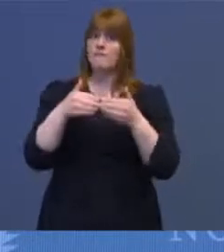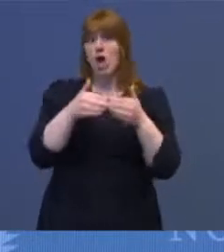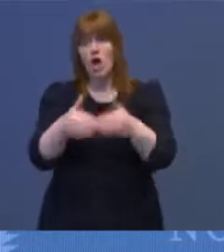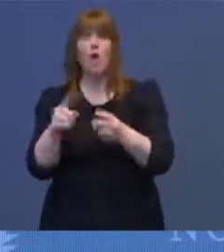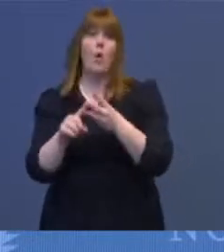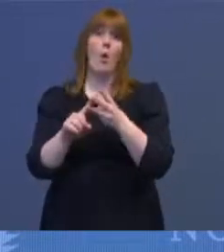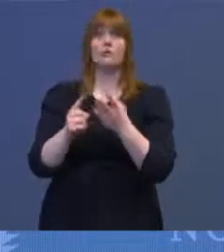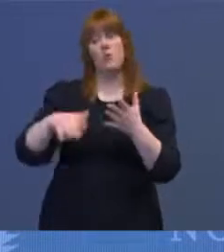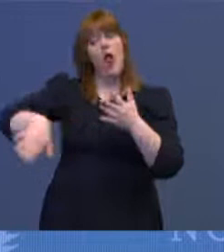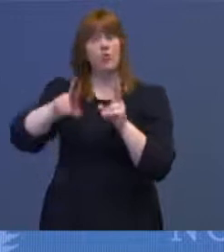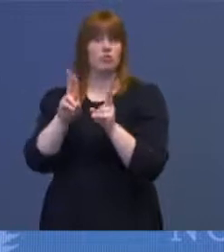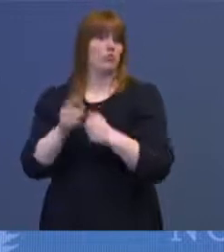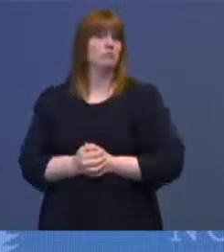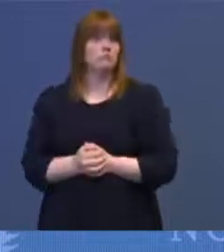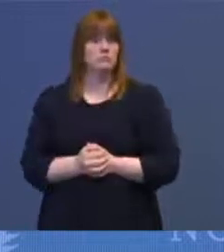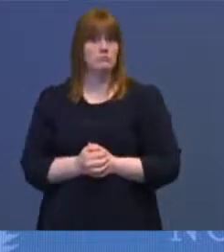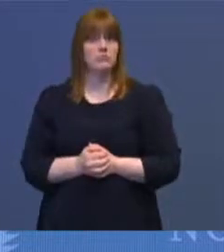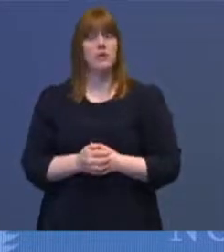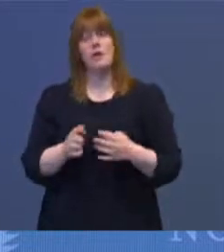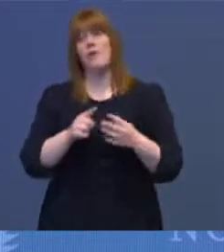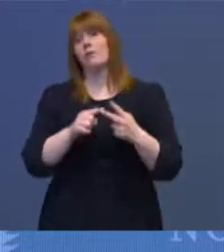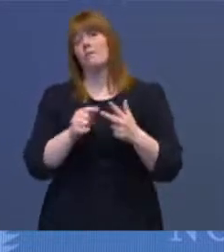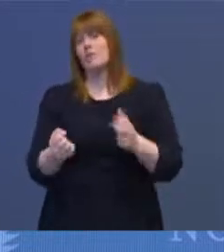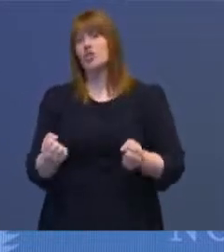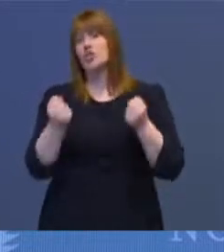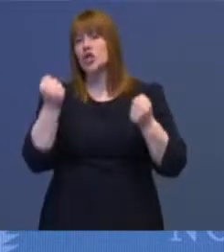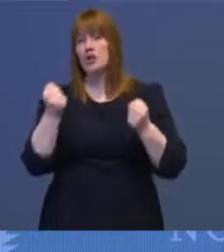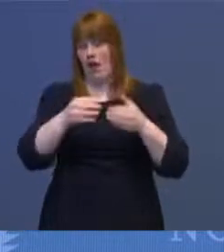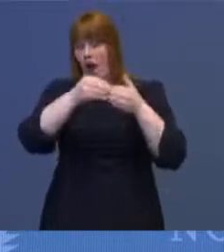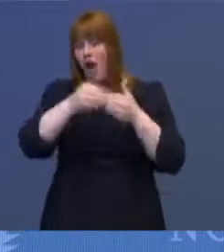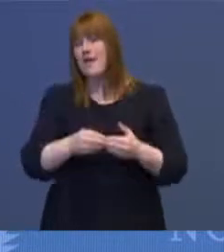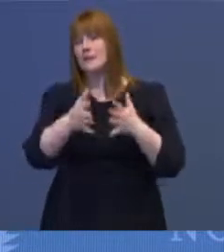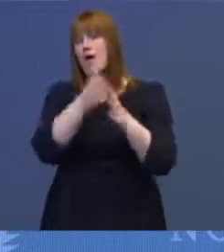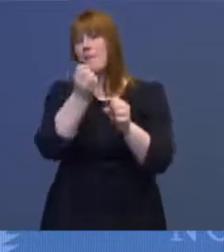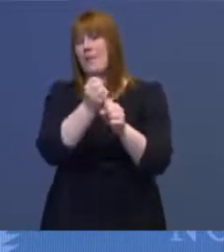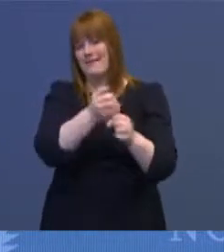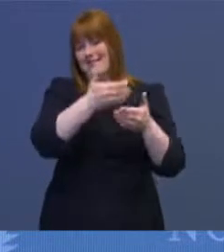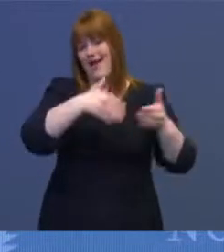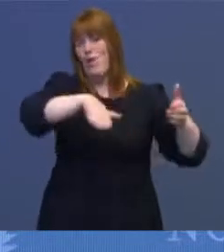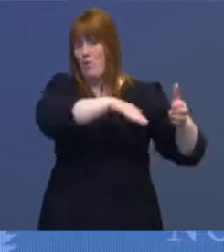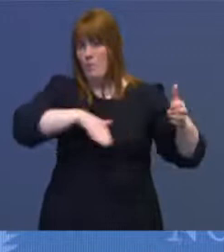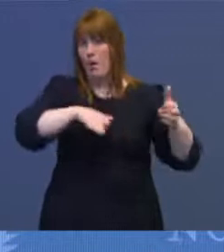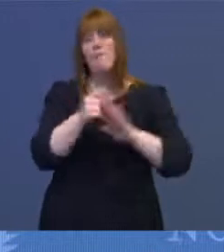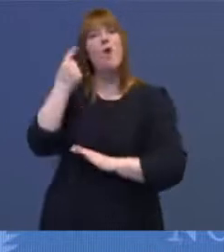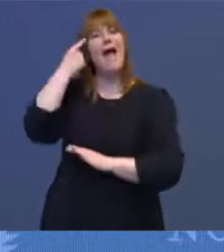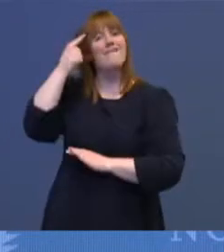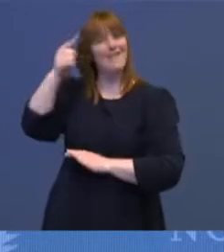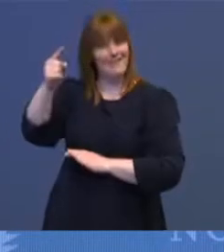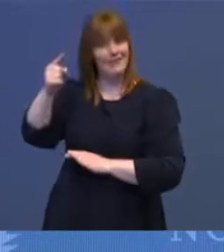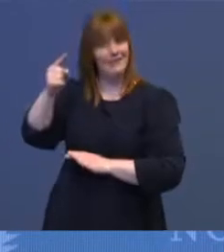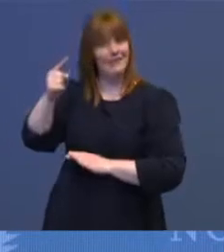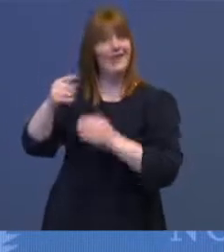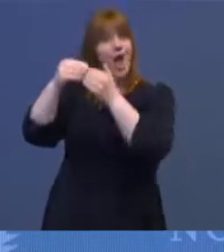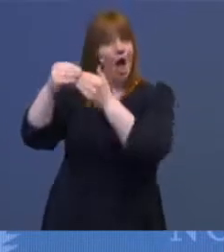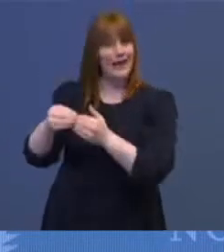det behov for det. Vi må også styrke alliert samarbeid i våres nærområder og evnene våres til